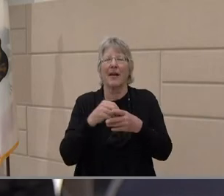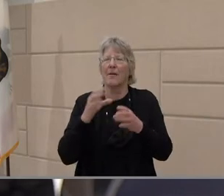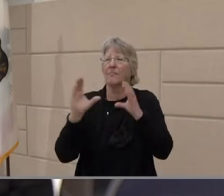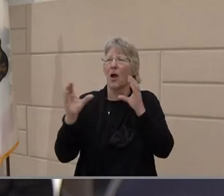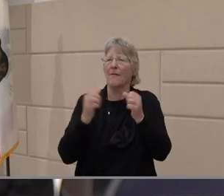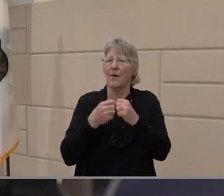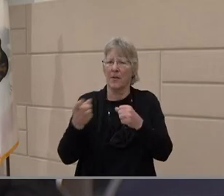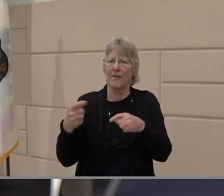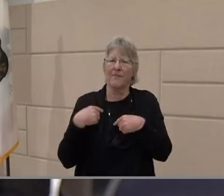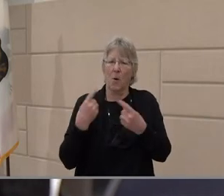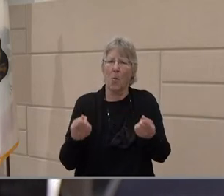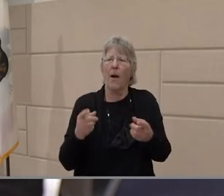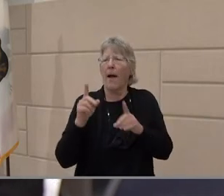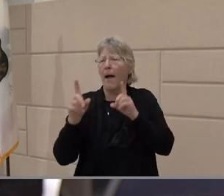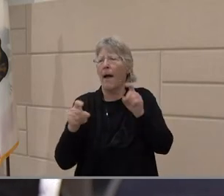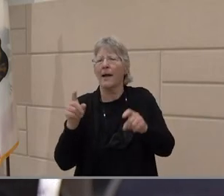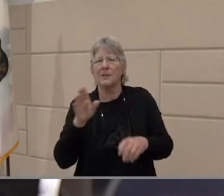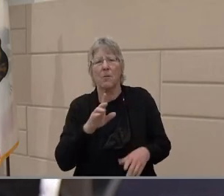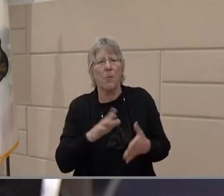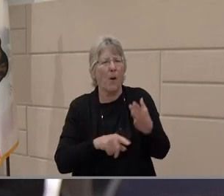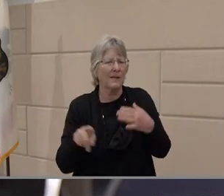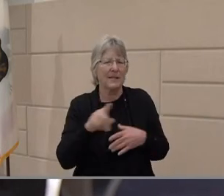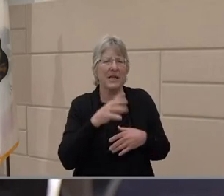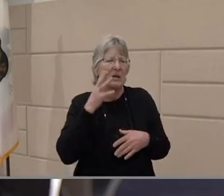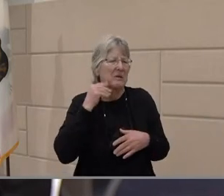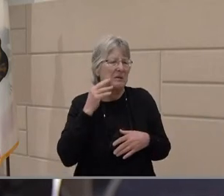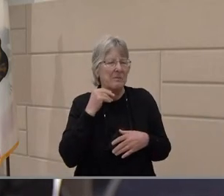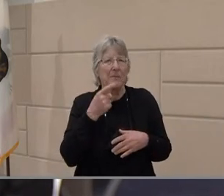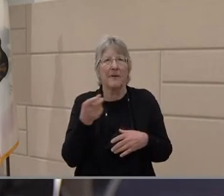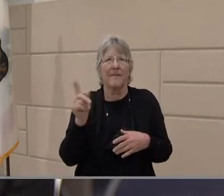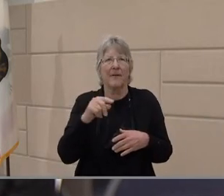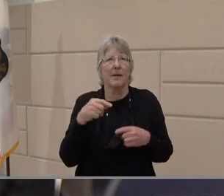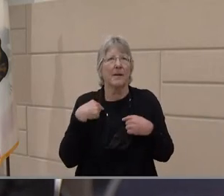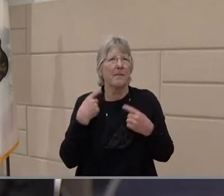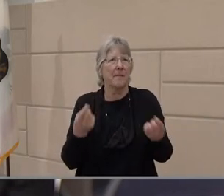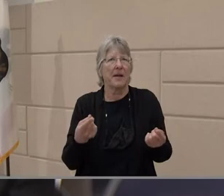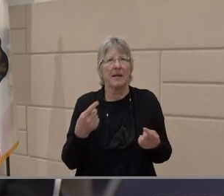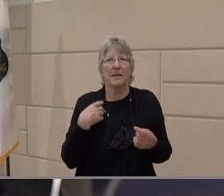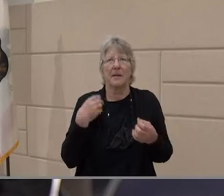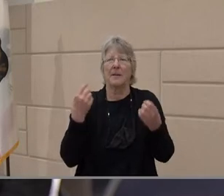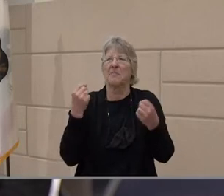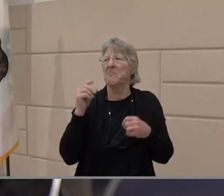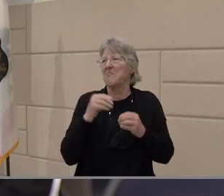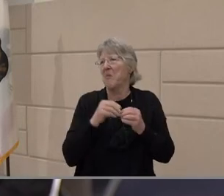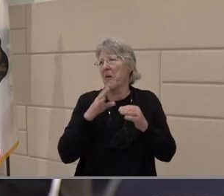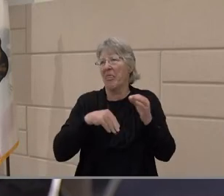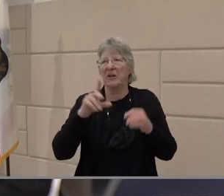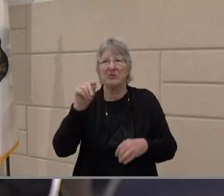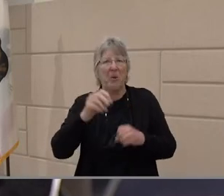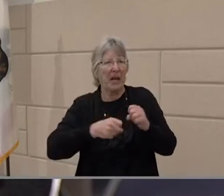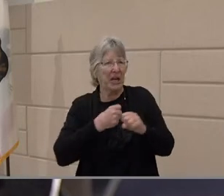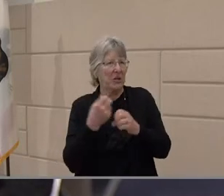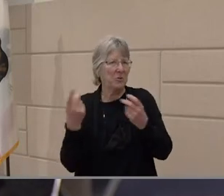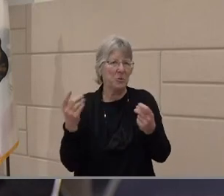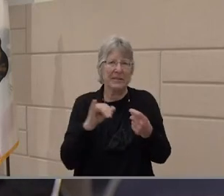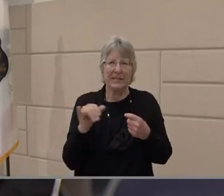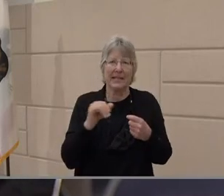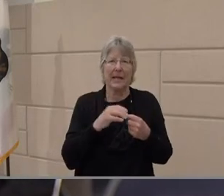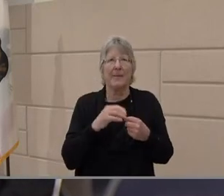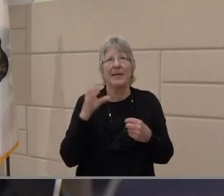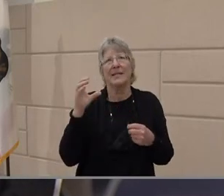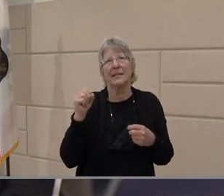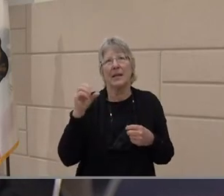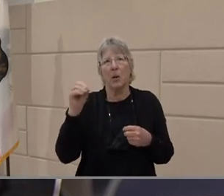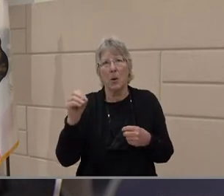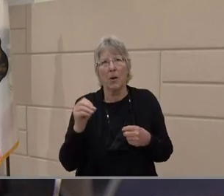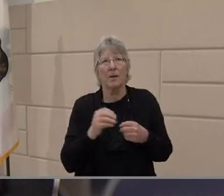គមន៍ទៅកាន់សិស្សអ្នកស្រីបានជជែកជាមួយពួកគេហើយពួកគេនឹងបានធ្វើកិច្ចការនៅកន្លែ